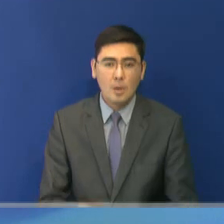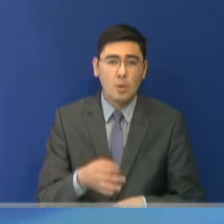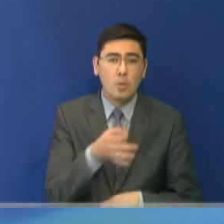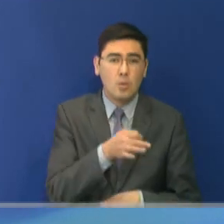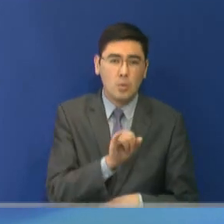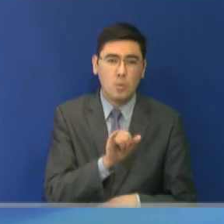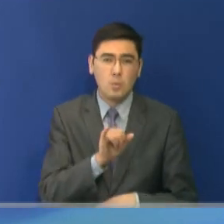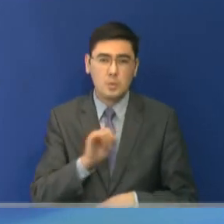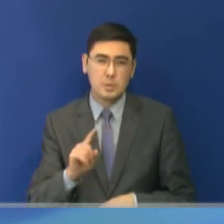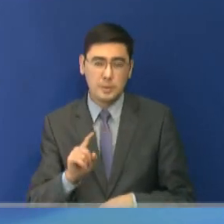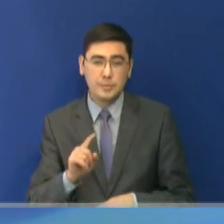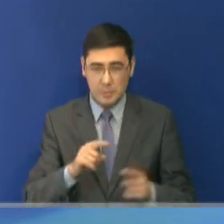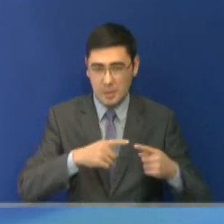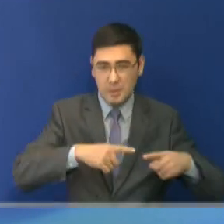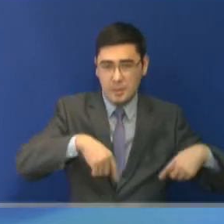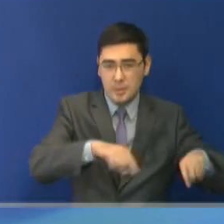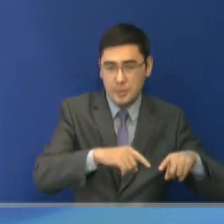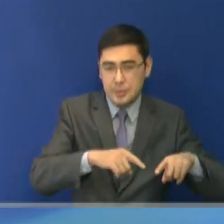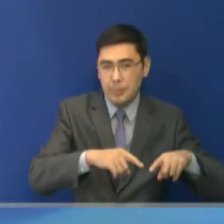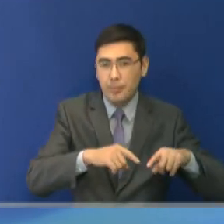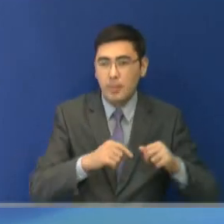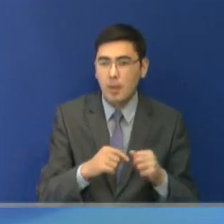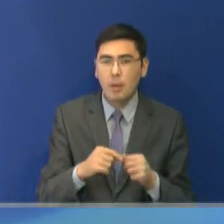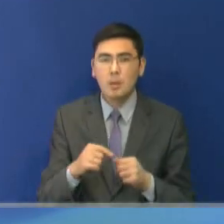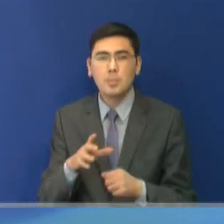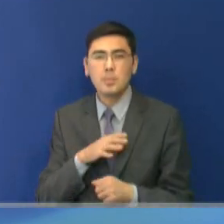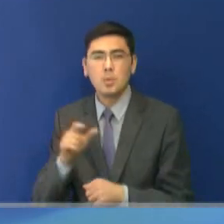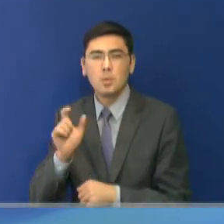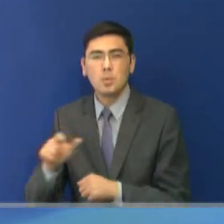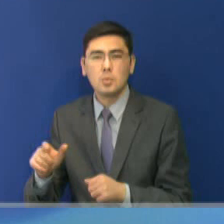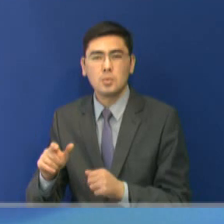опровергли слухи о том, что в больницах региона не хватает компьютерных томографов, а врачи